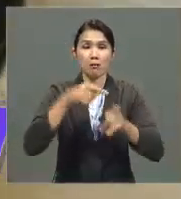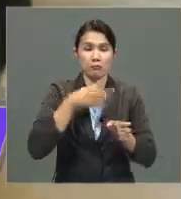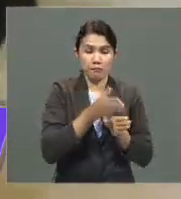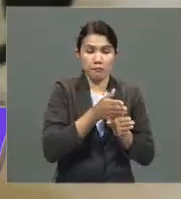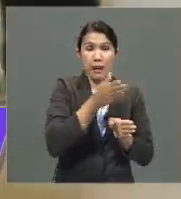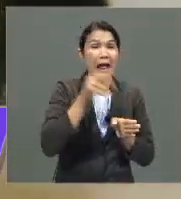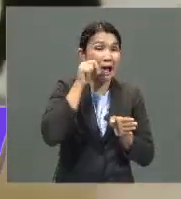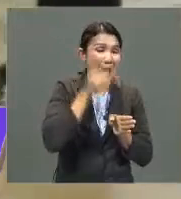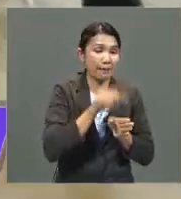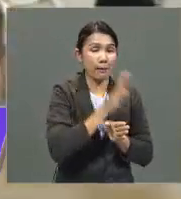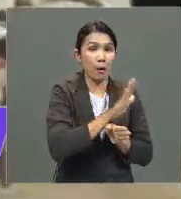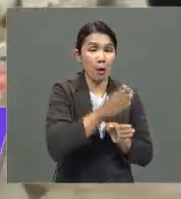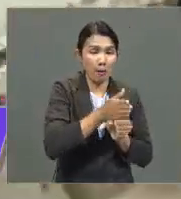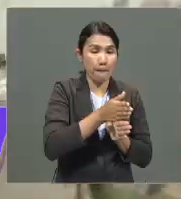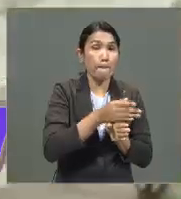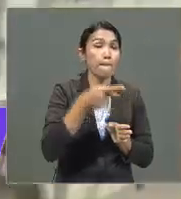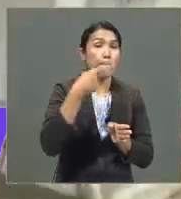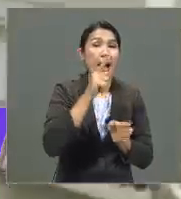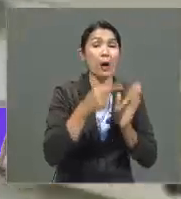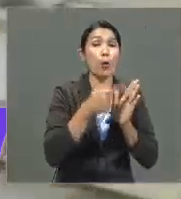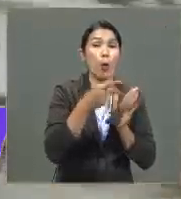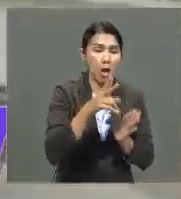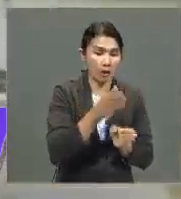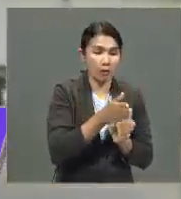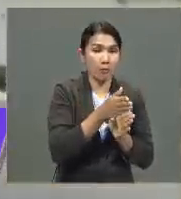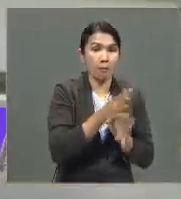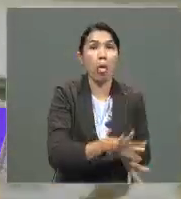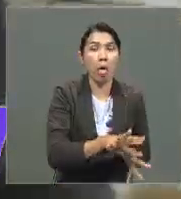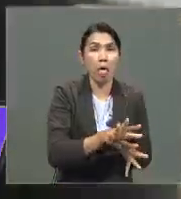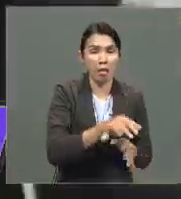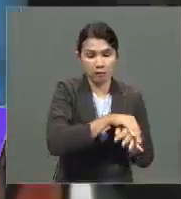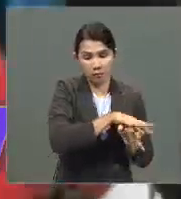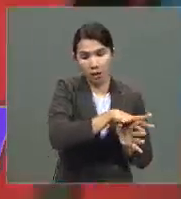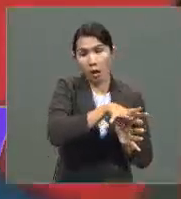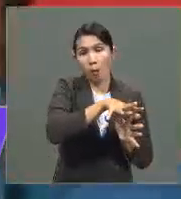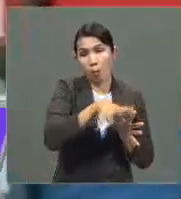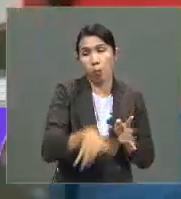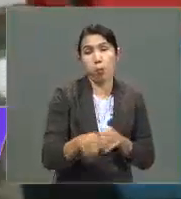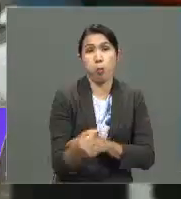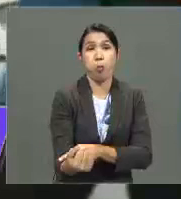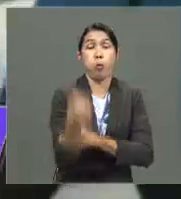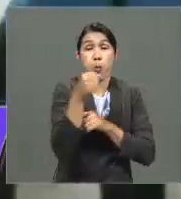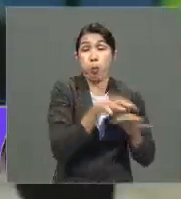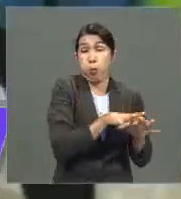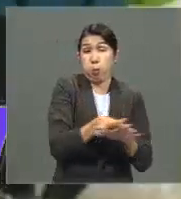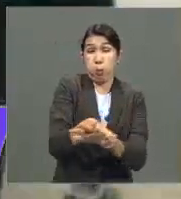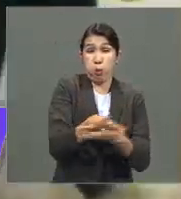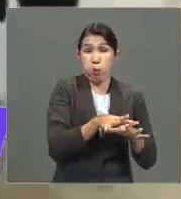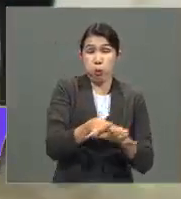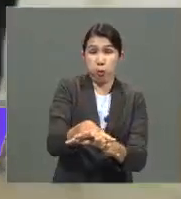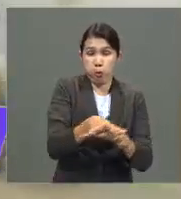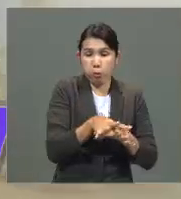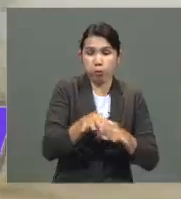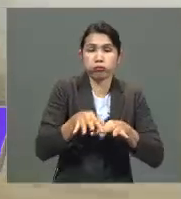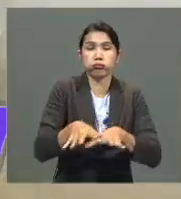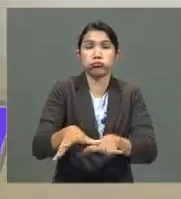กั้นน้ำของส่วนของบ้านปากแควนะครับพังทลายลงส่งผลทำให้มวลน้ำจากลำน้ำยมทวีความรุนแรงพัฒาในส่วนของพื้นที่ต่างๆ